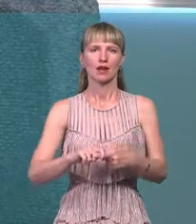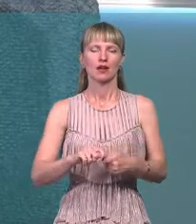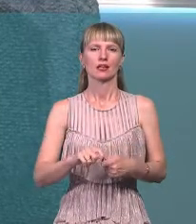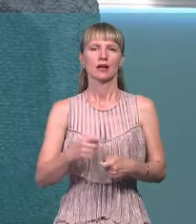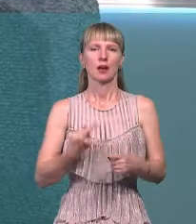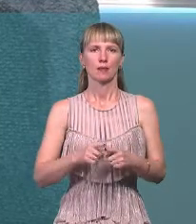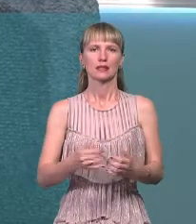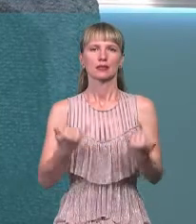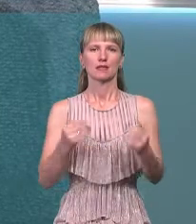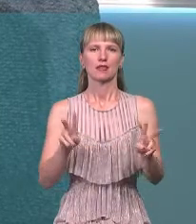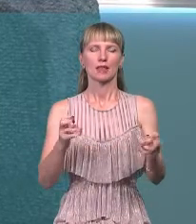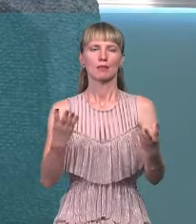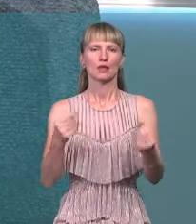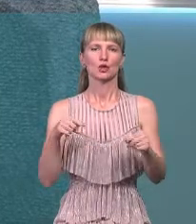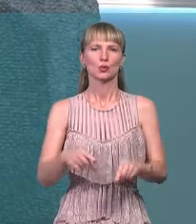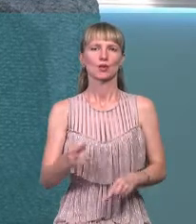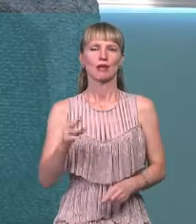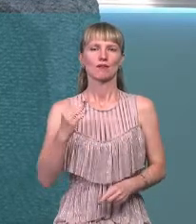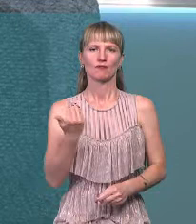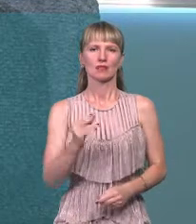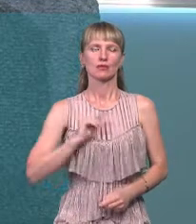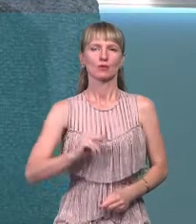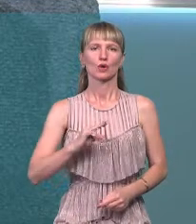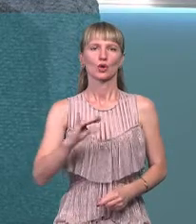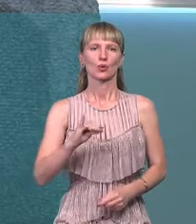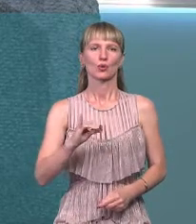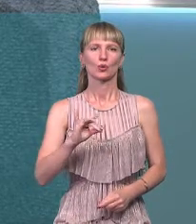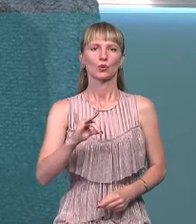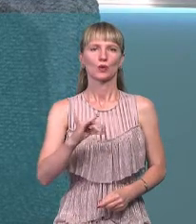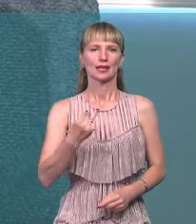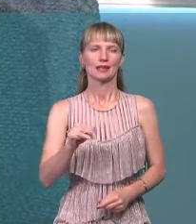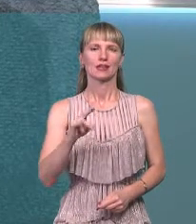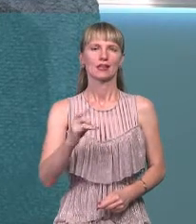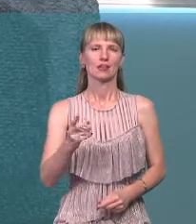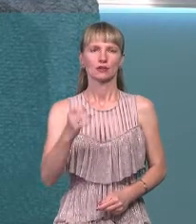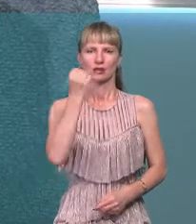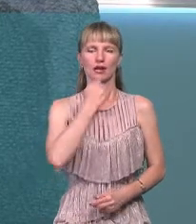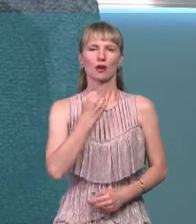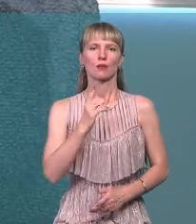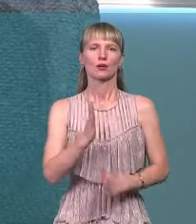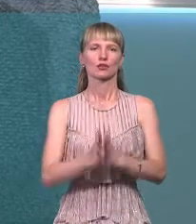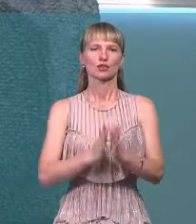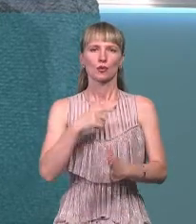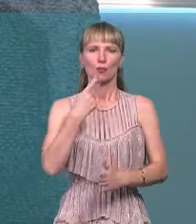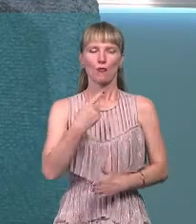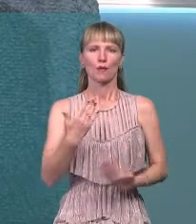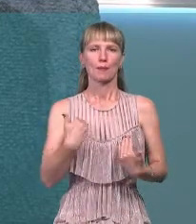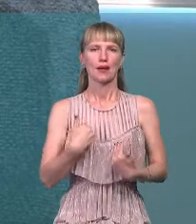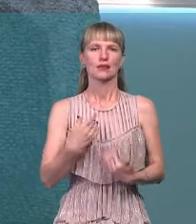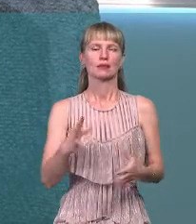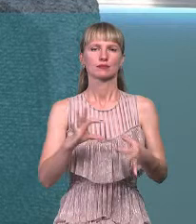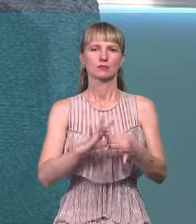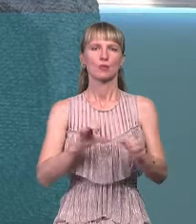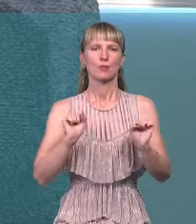темі дня. У студії для вас працюють Віктор Дерев'янко. Дякуємо за жестову мову Ганні Кириченко. Нагадуємо, що долучитися до розмови ви можете